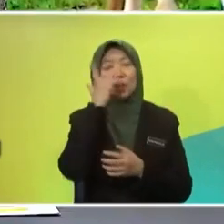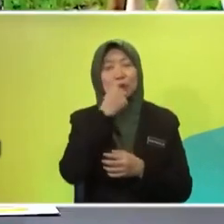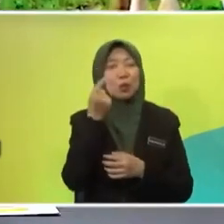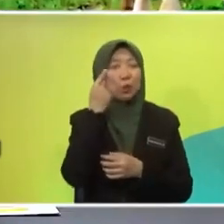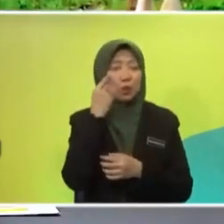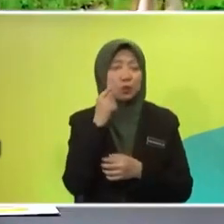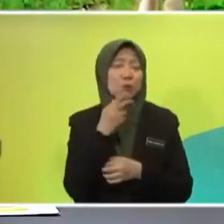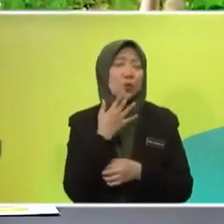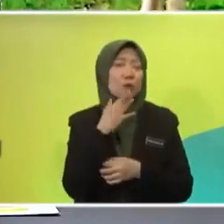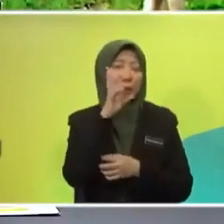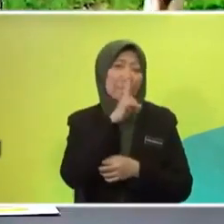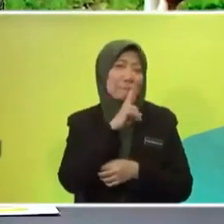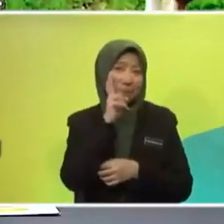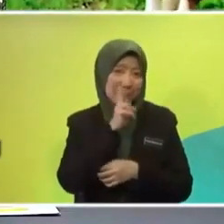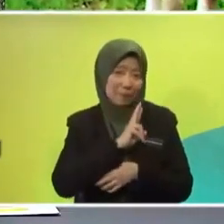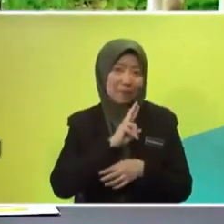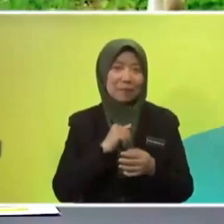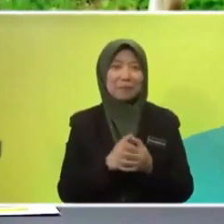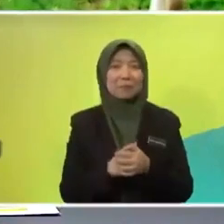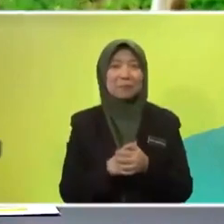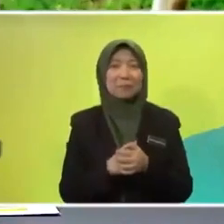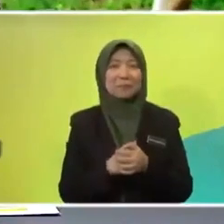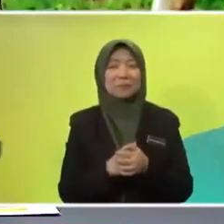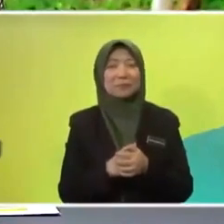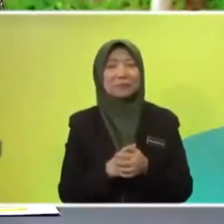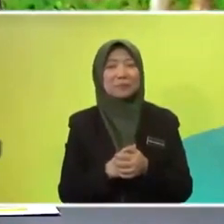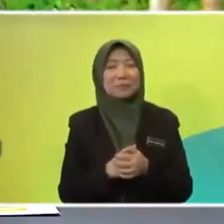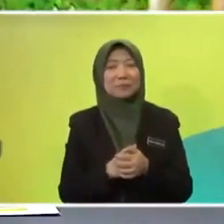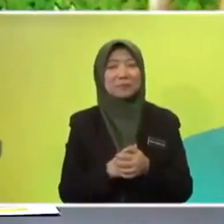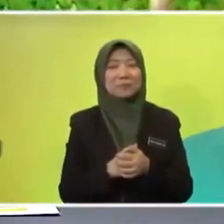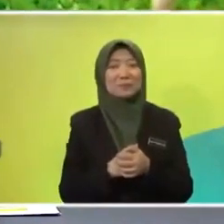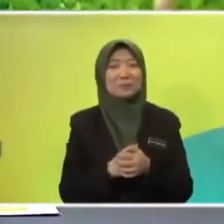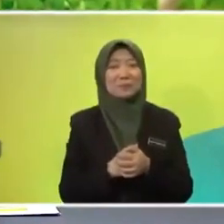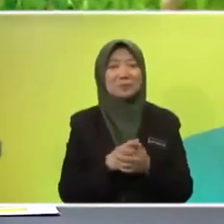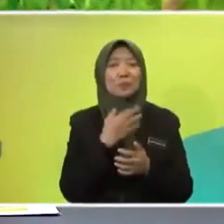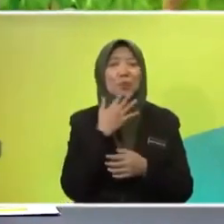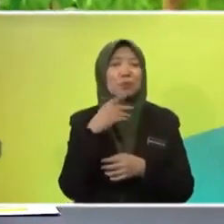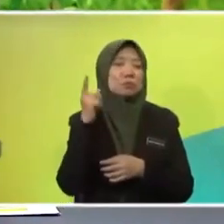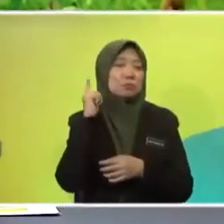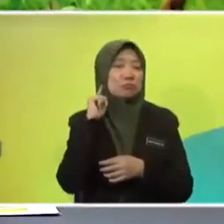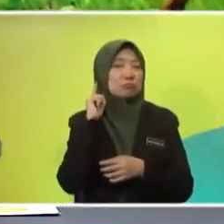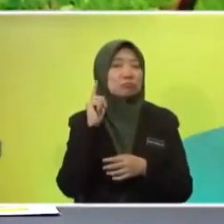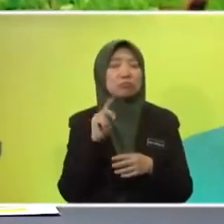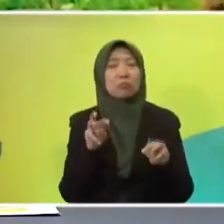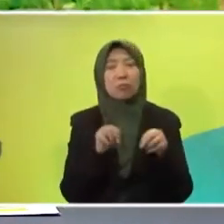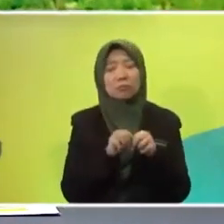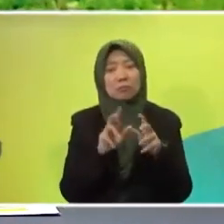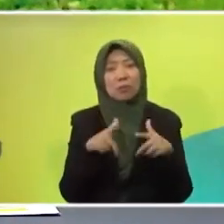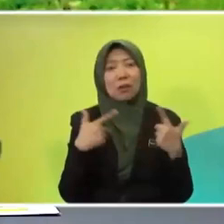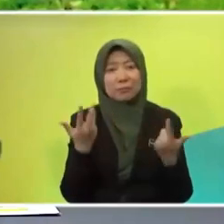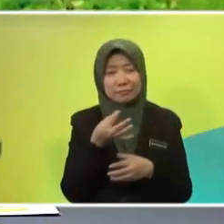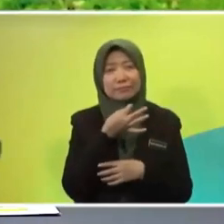merah. Saya cuba untuk warnakan dekat sini kat telinga dia. Tapi dah nampak macam tak jadi pula cikgu. Ya,